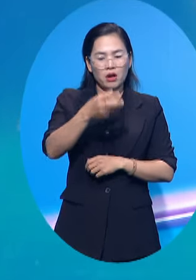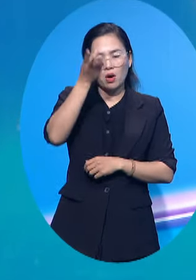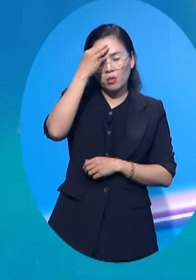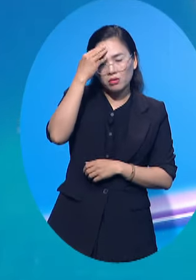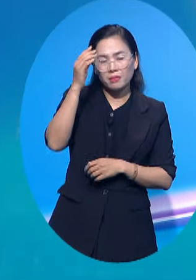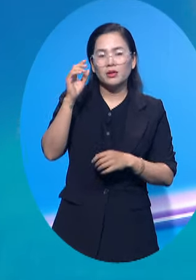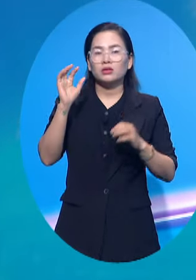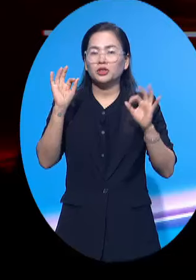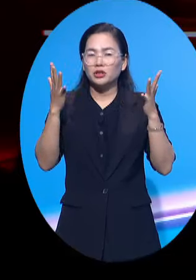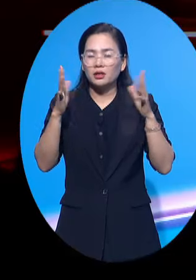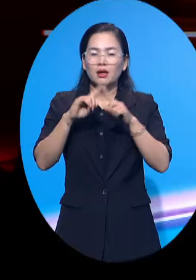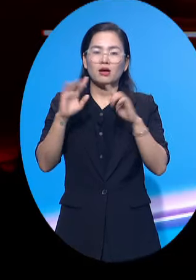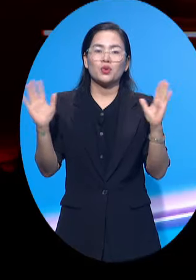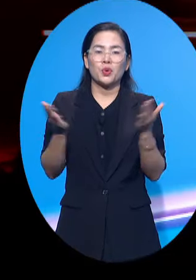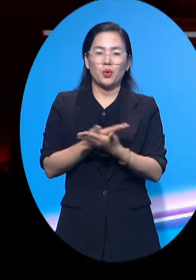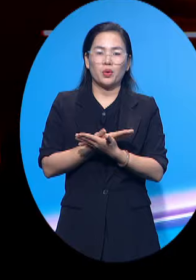ngày.